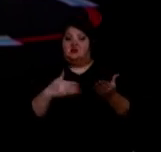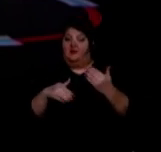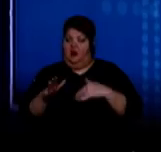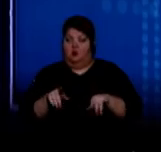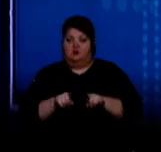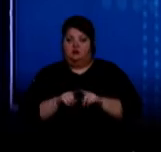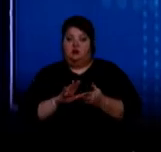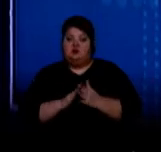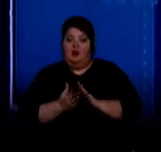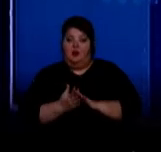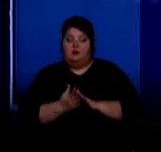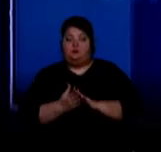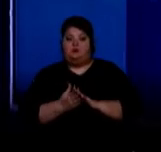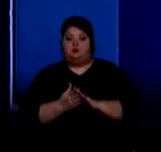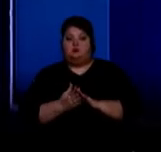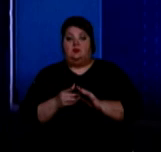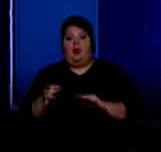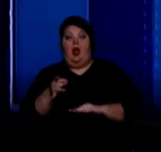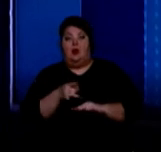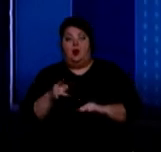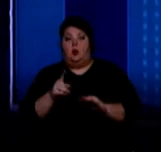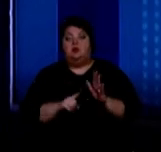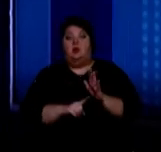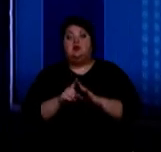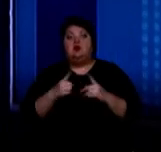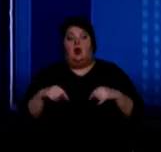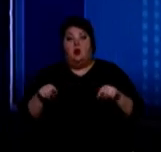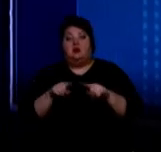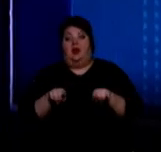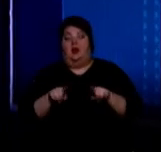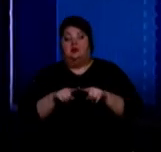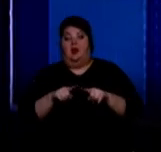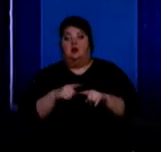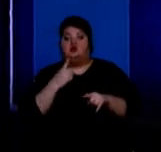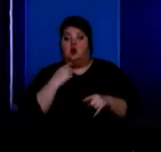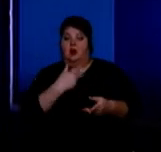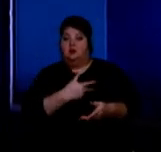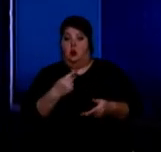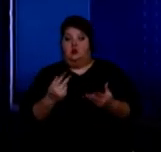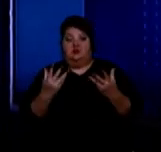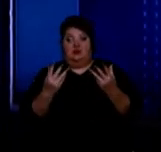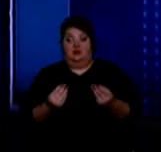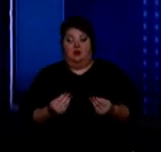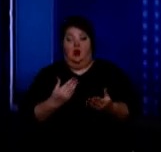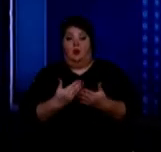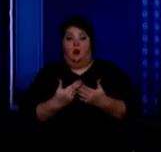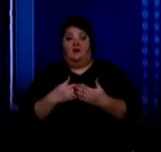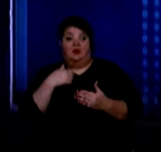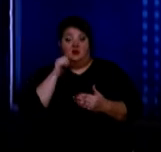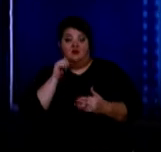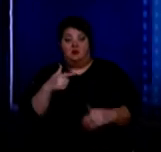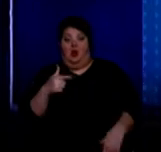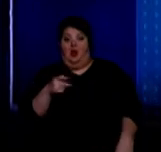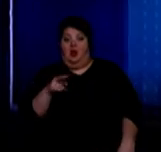стану, потихеньку райони розпочинають організовувати також донорські дні. До речі, буквально вчора